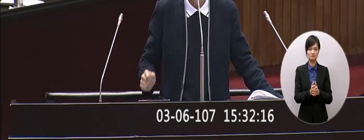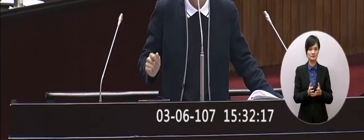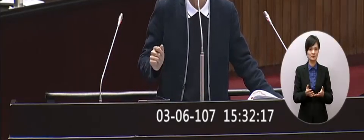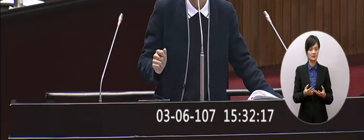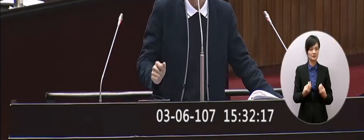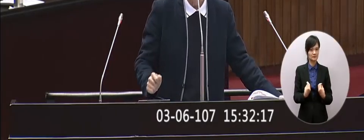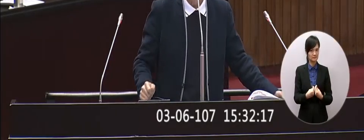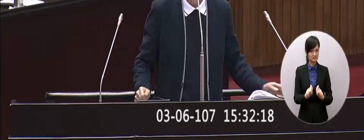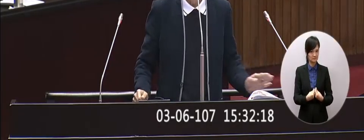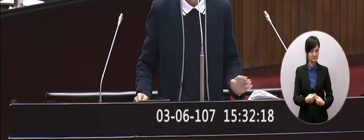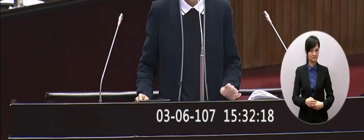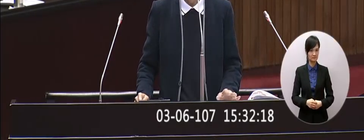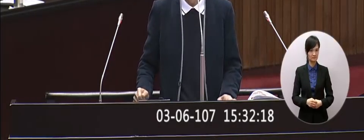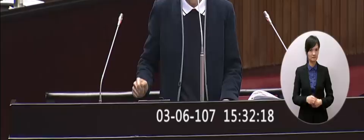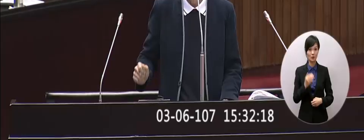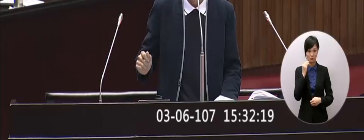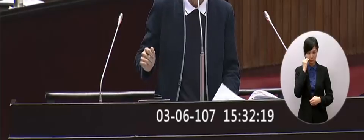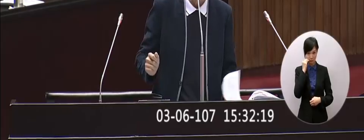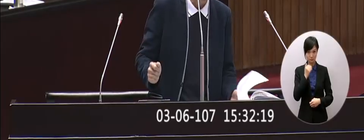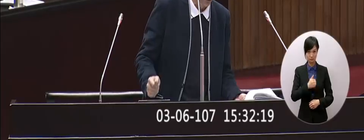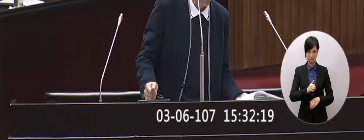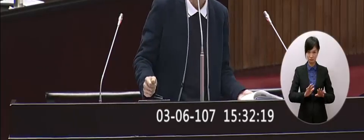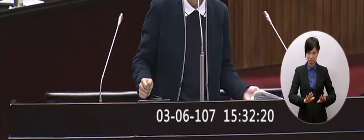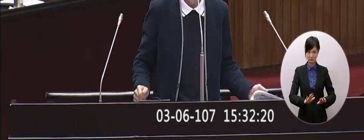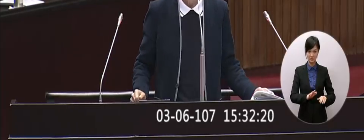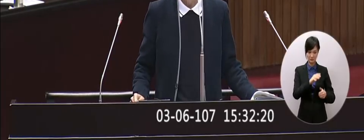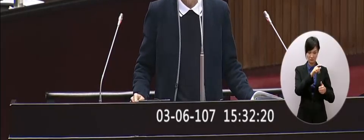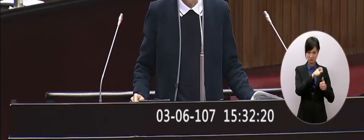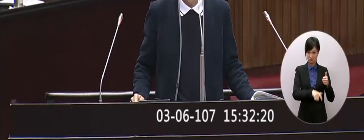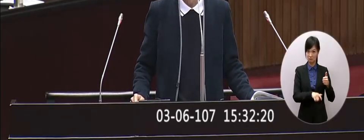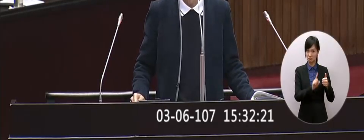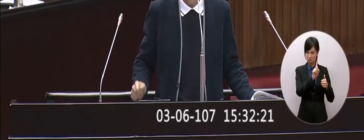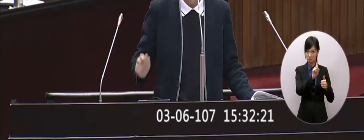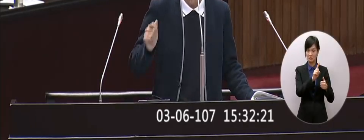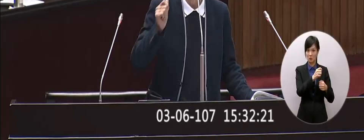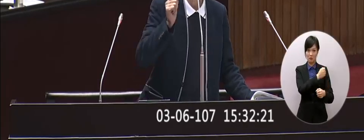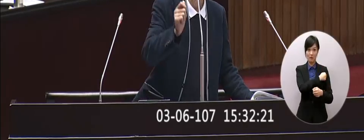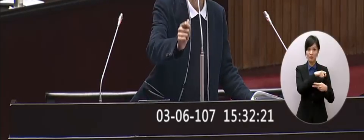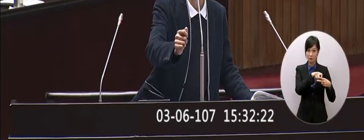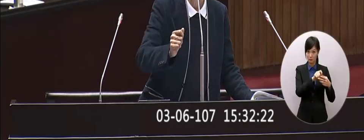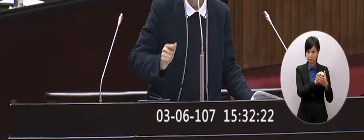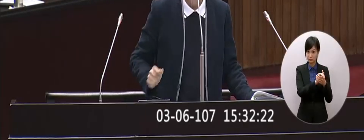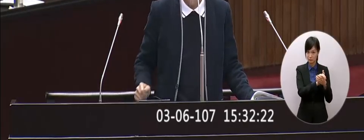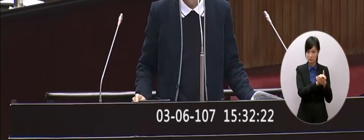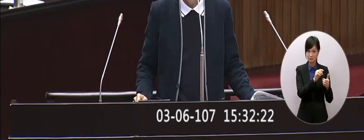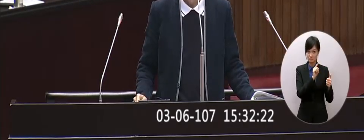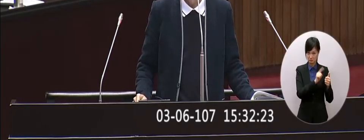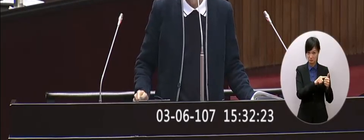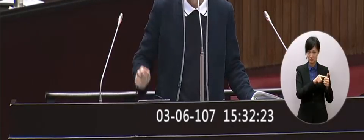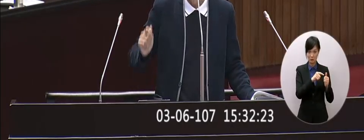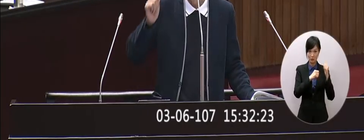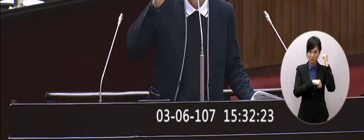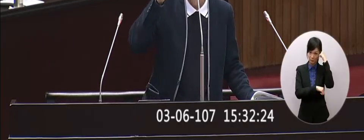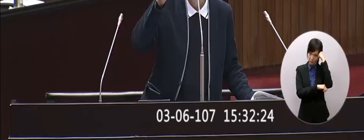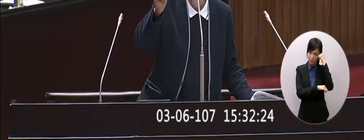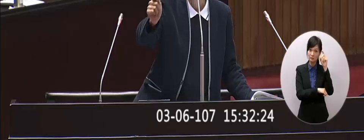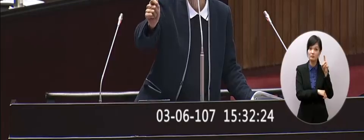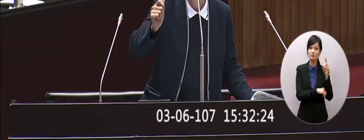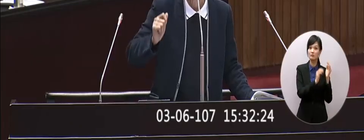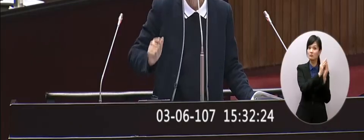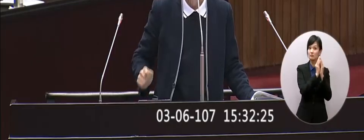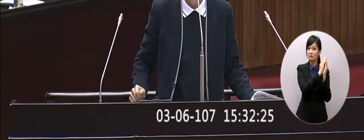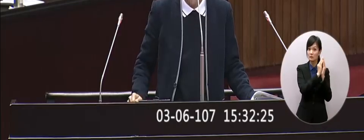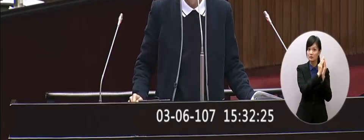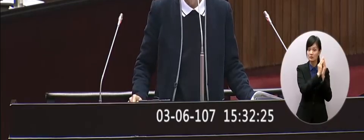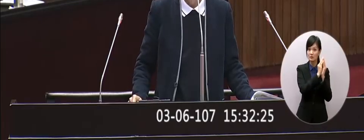我们从个案来看，如果今天一个劳工朋友，他如果居住在桃园，但是公司登记的